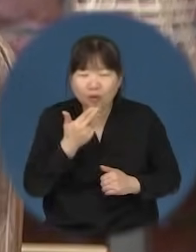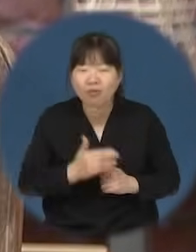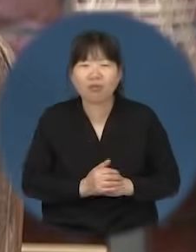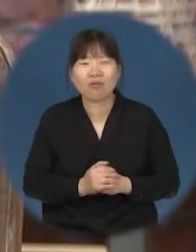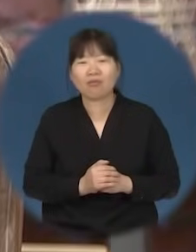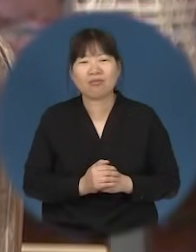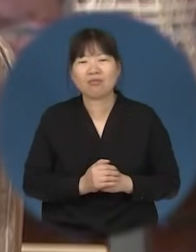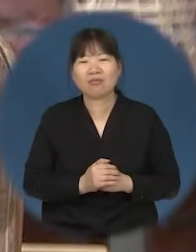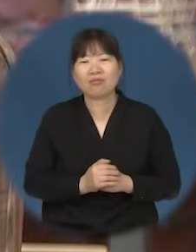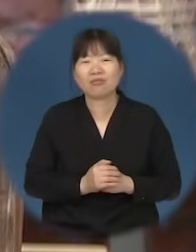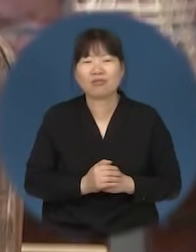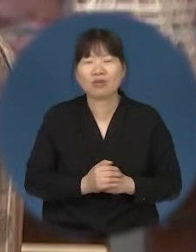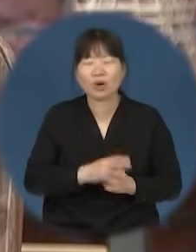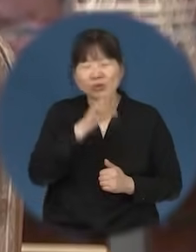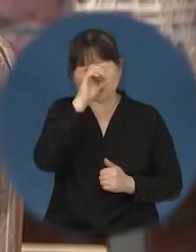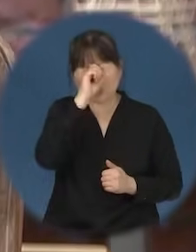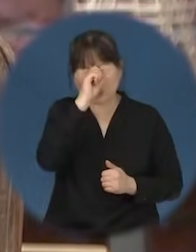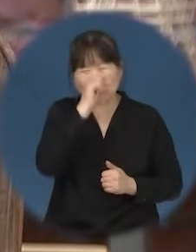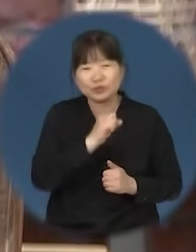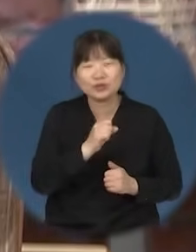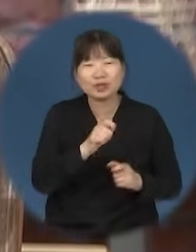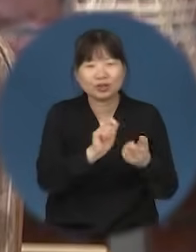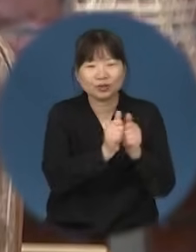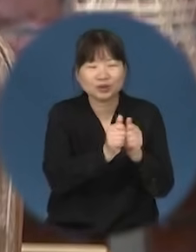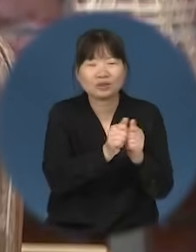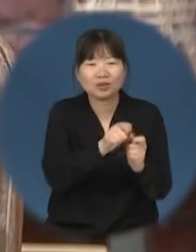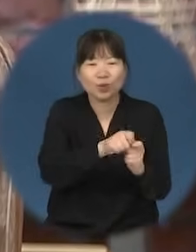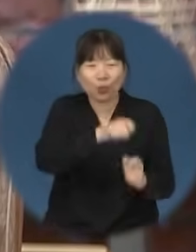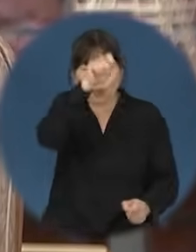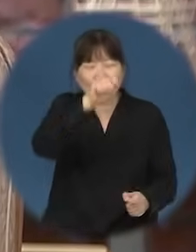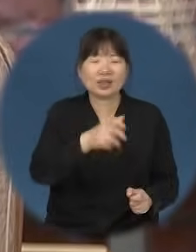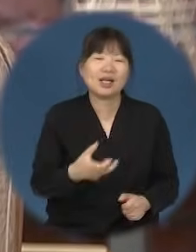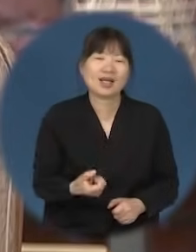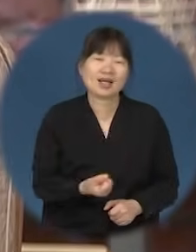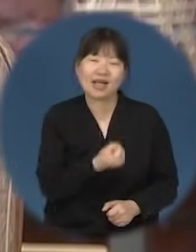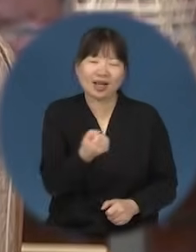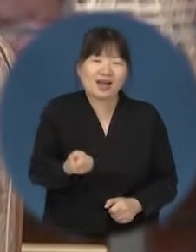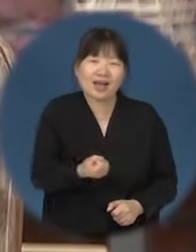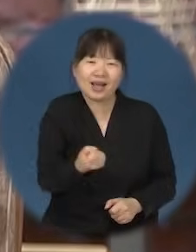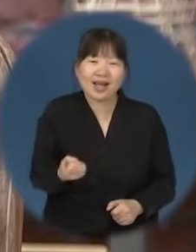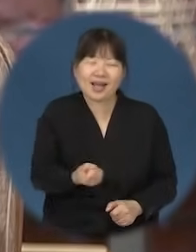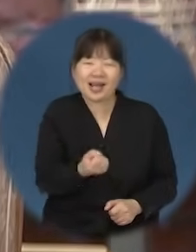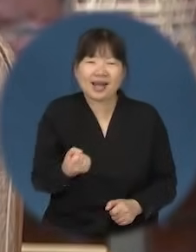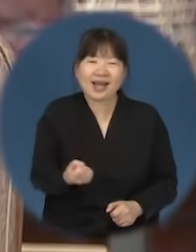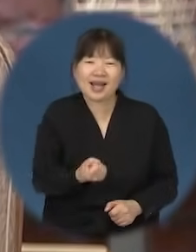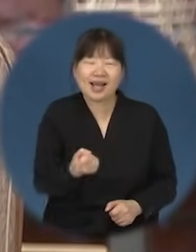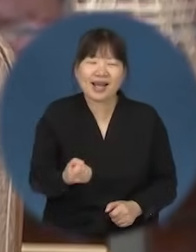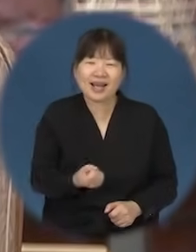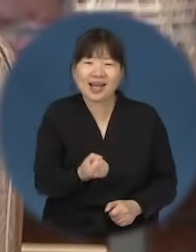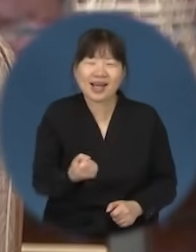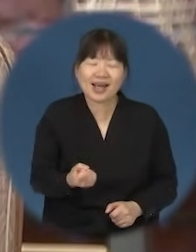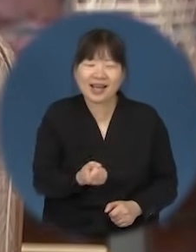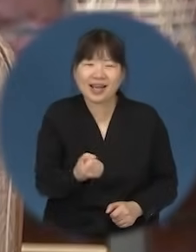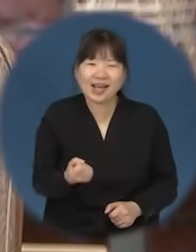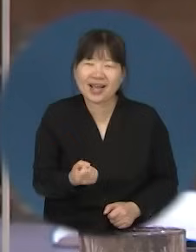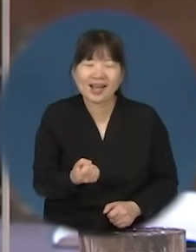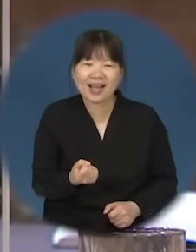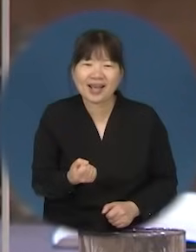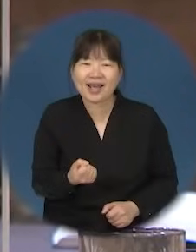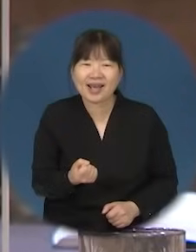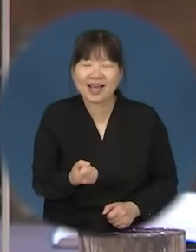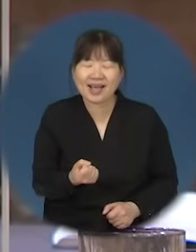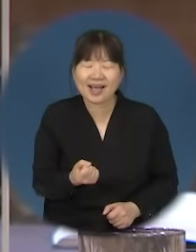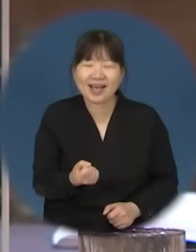그거를 이제 오랫동안 좋은 주식을 오랫동안 갖고 있는 것이 이제 개인 투자자가 이기는 방법이라고.